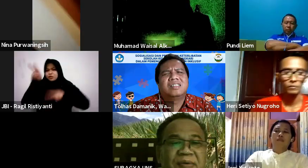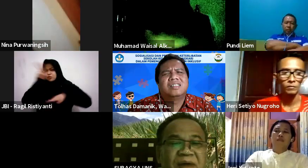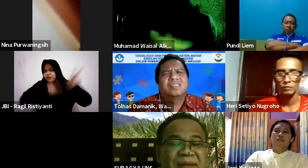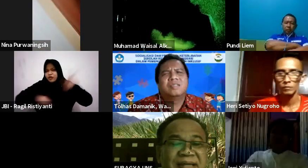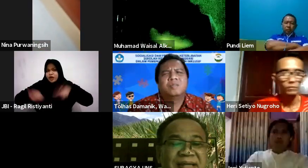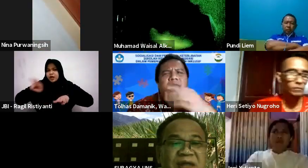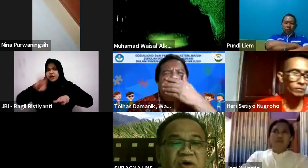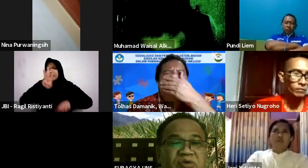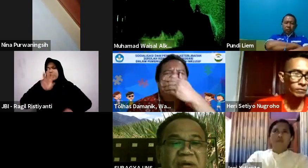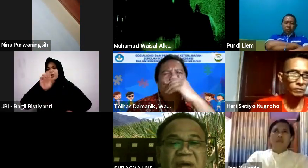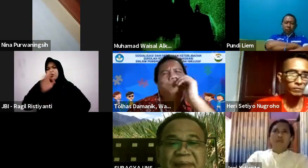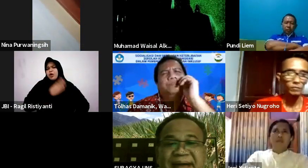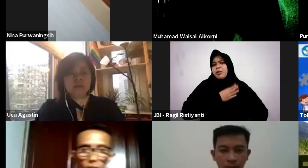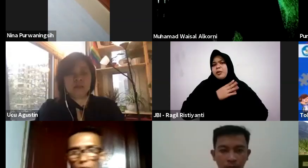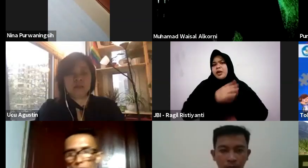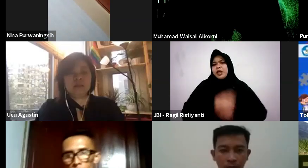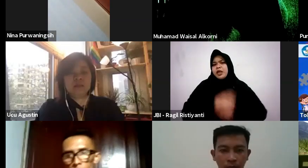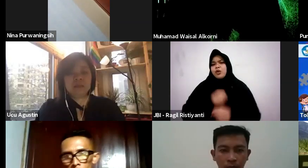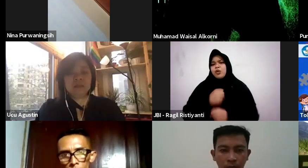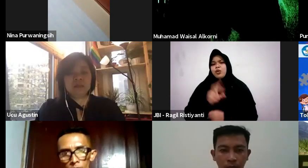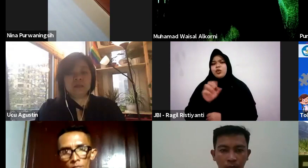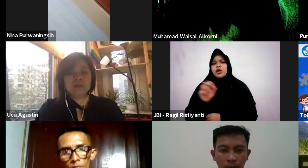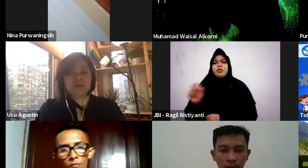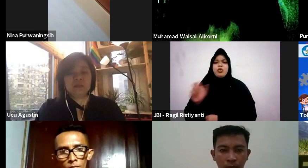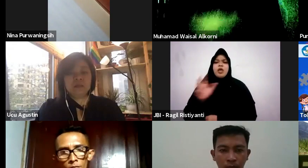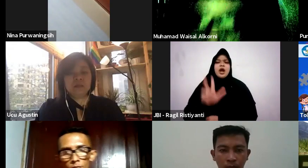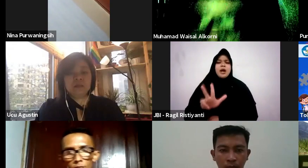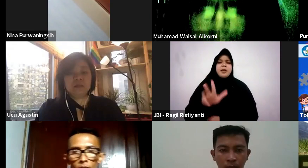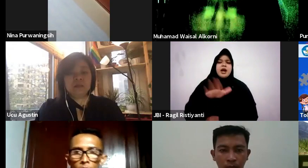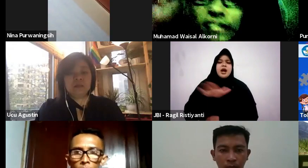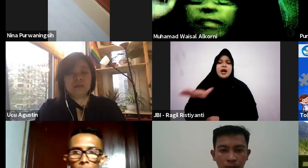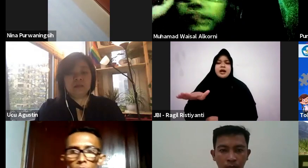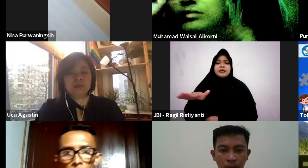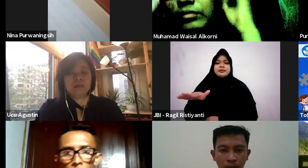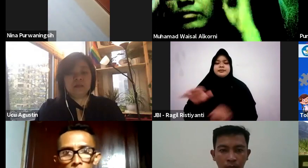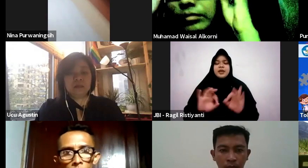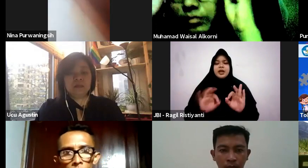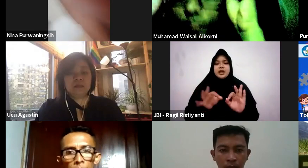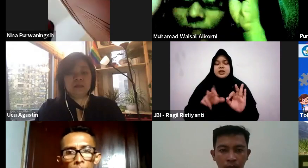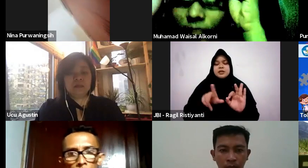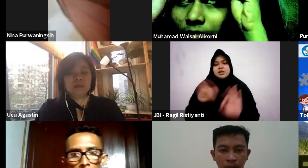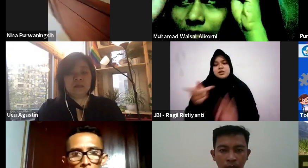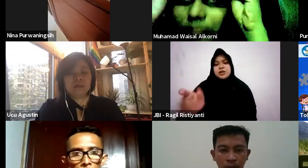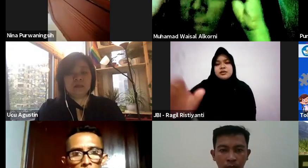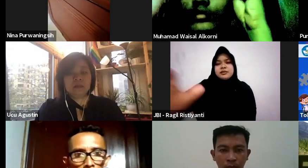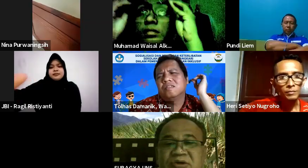di 30 Kabupaten pada tahun 2008 yang anak tidak ABK tidak sekolah itu